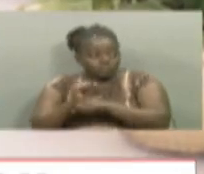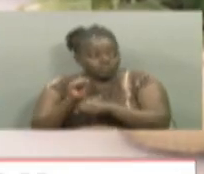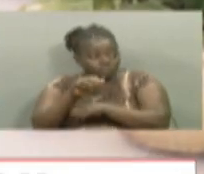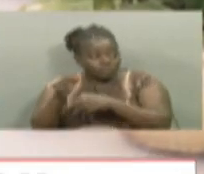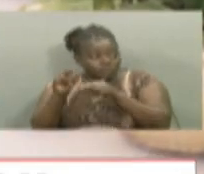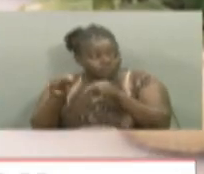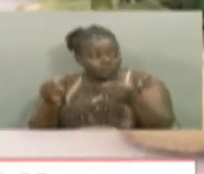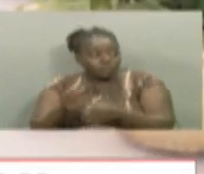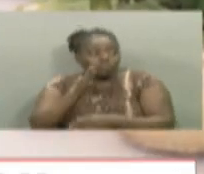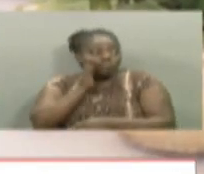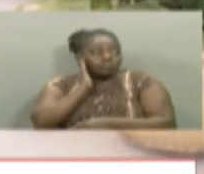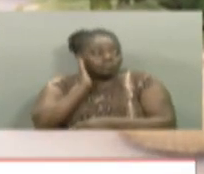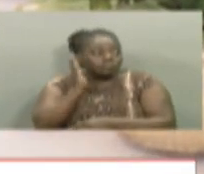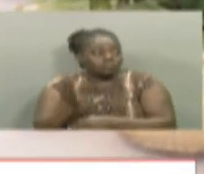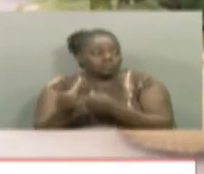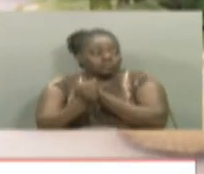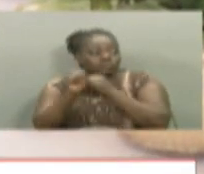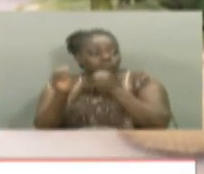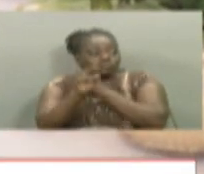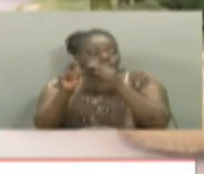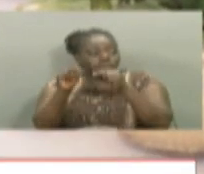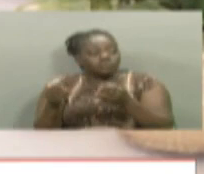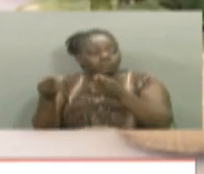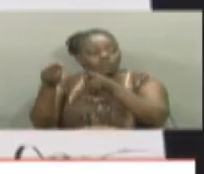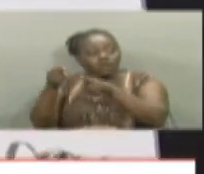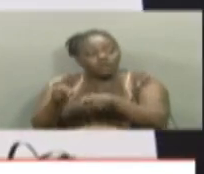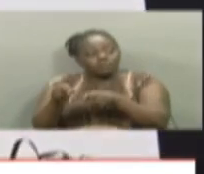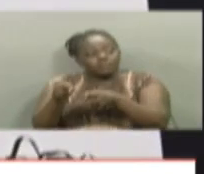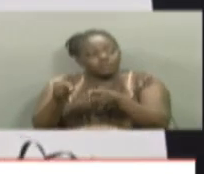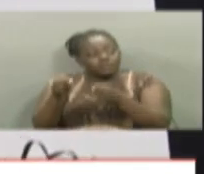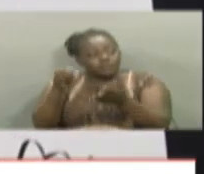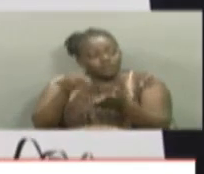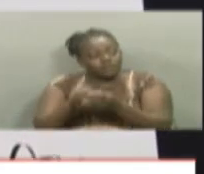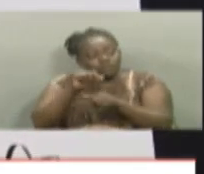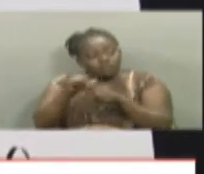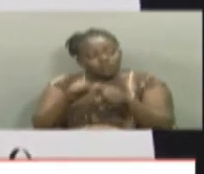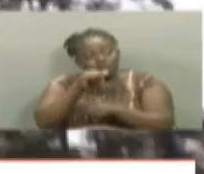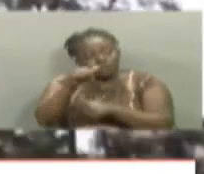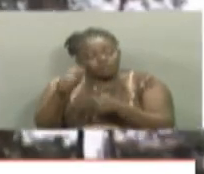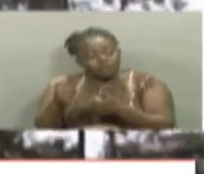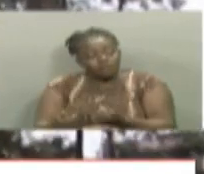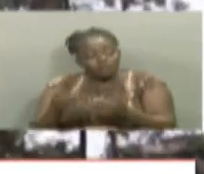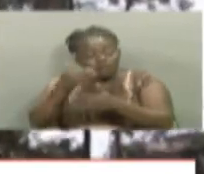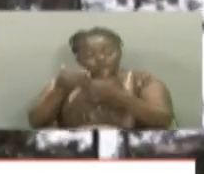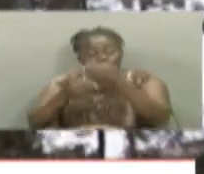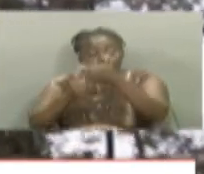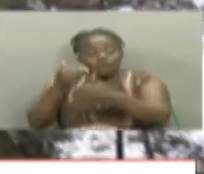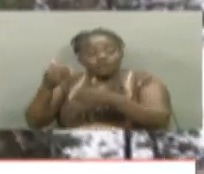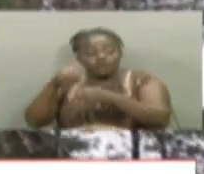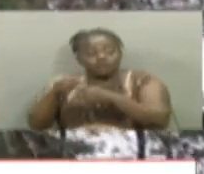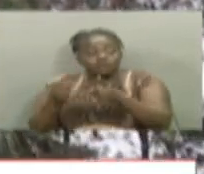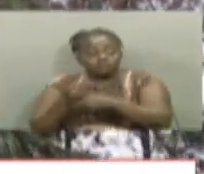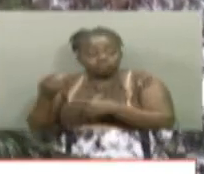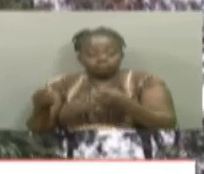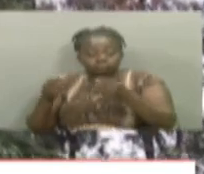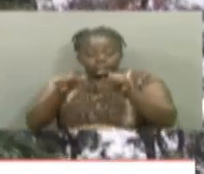obutajirikira bazungu okutaasa eggwanga kino kirimu okuddamu okubaawo. Ayogedde ku kimu ku bizimbe ebyazuuliddwa mu kibuga Kampala nga kirimu enjatika